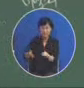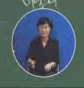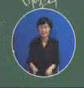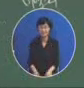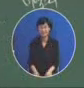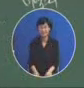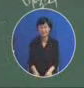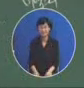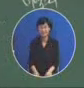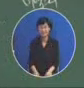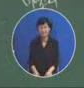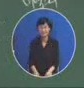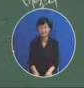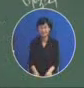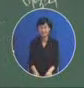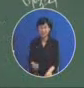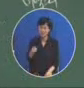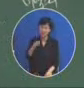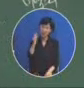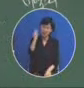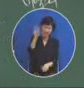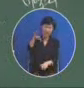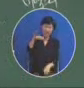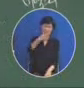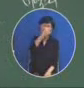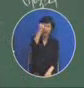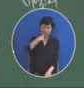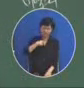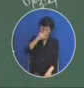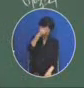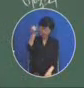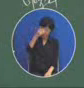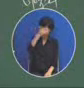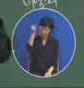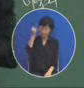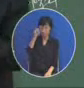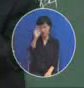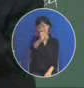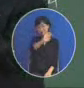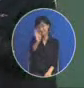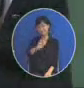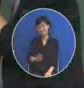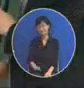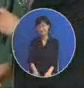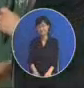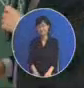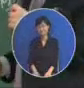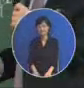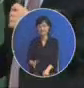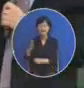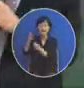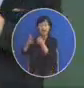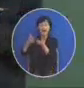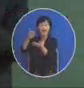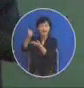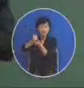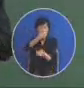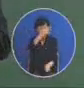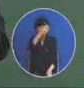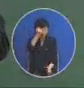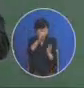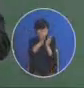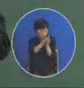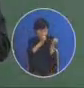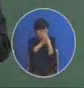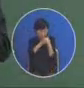have answers that you have yet to receive. 아니, 내가 할머니인데 뭐 저기다. 안 그렇습니다. You know, say, oh, I'm an old granny. No, that's not the case. 하나님은 할머니의 기도에 응답하신